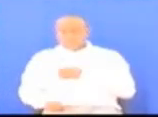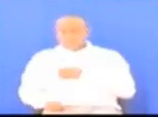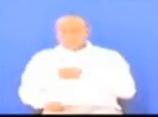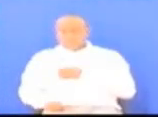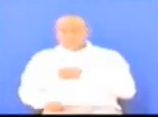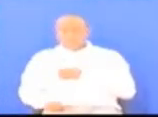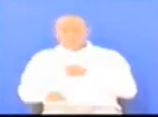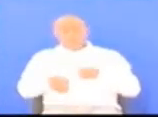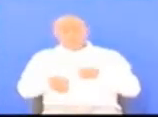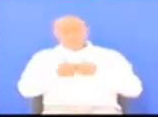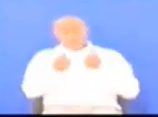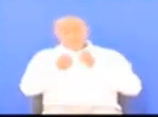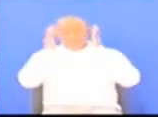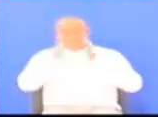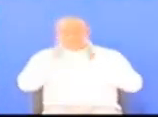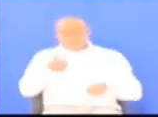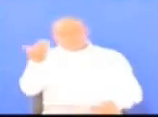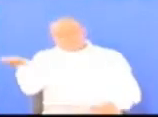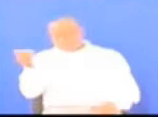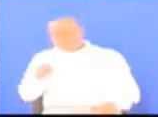Lakini Mheshimiwa Spika,